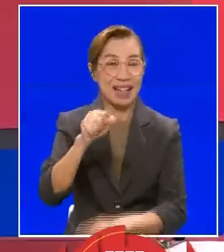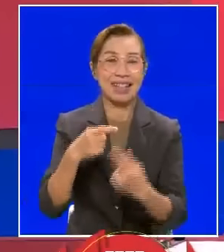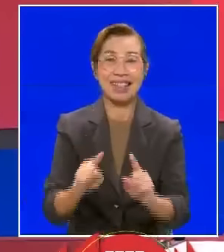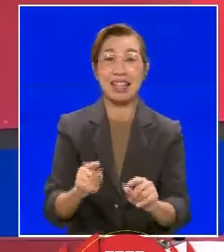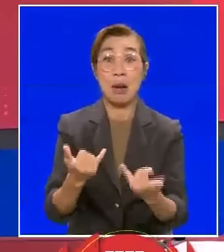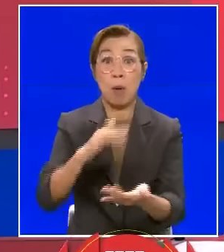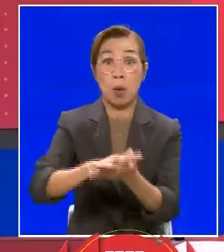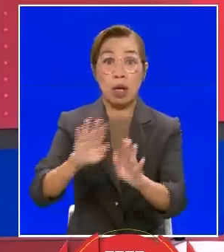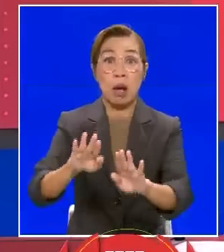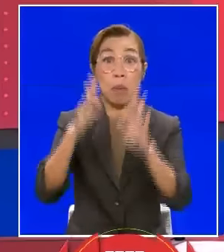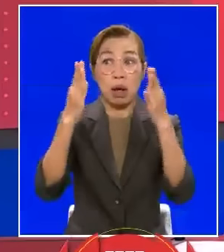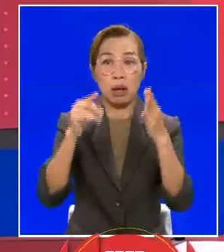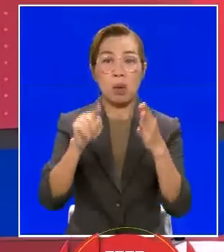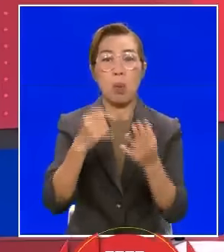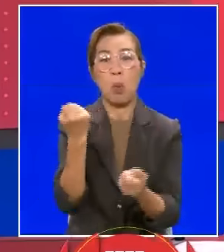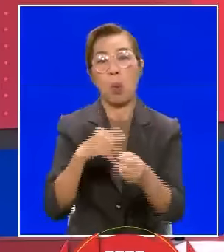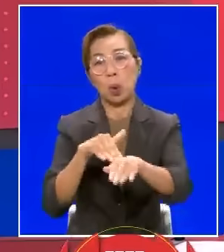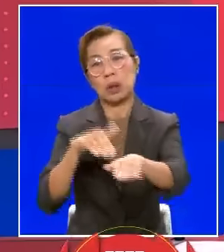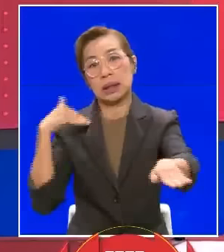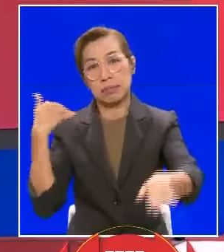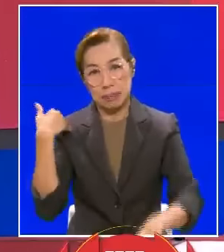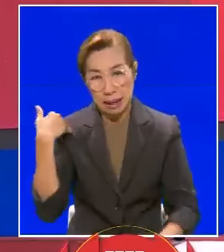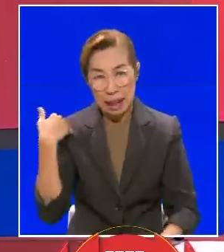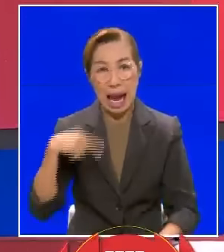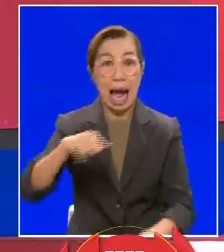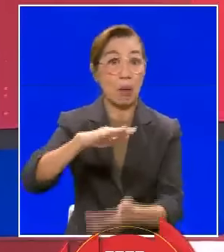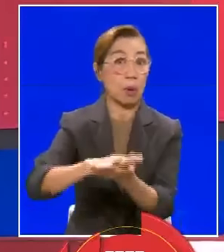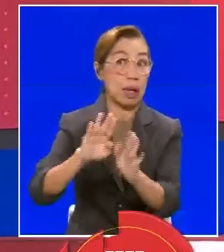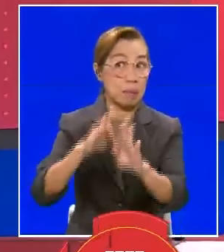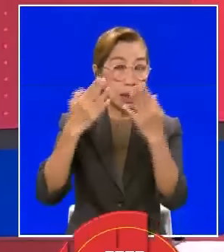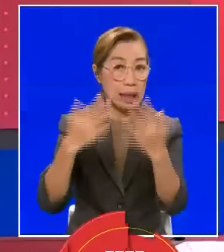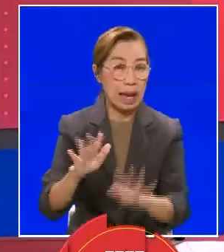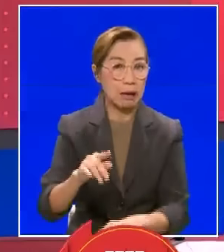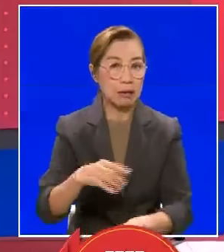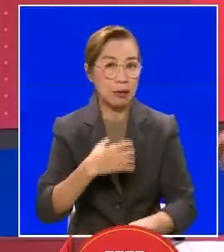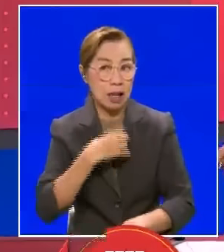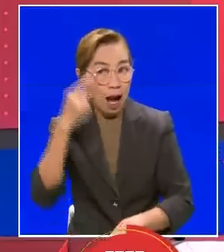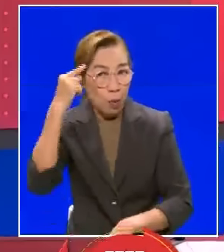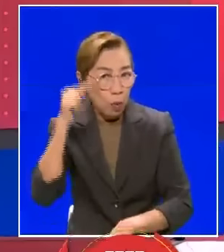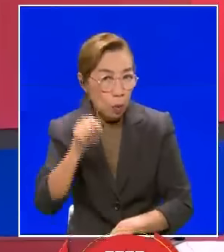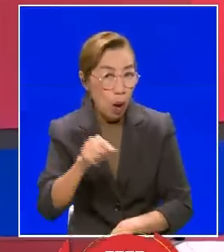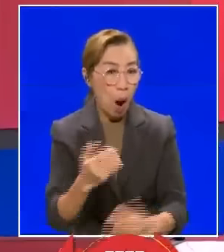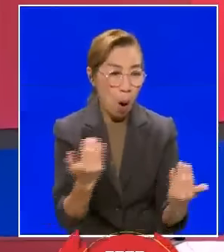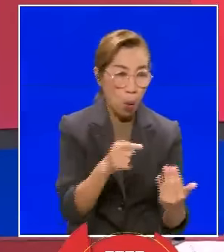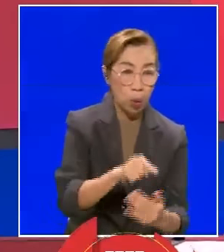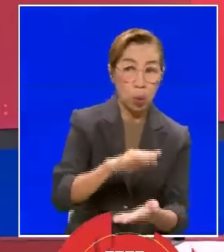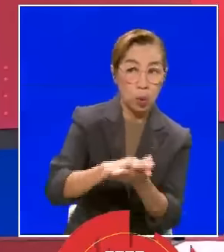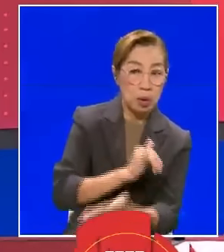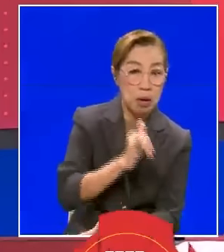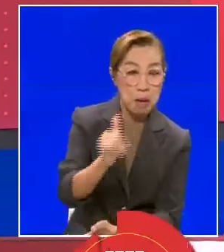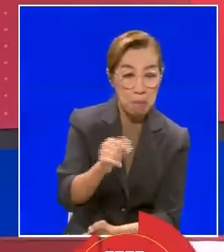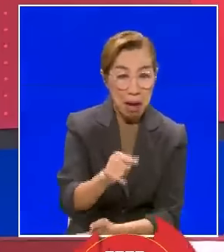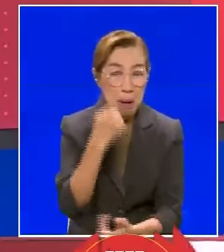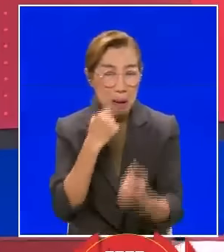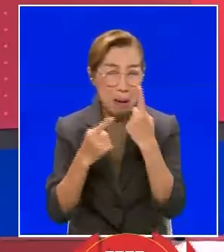ติดแน่นอนแต่ทีนี้พอเปิดปุ๊บมันก็ต้องมีประเภทแบบเป็นยังไงบรรยากาศวันแรก สิ่งจูงใจ ลูกหลานไปโรงเรียนร้องห่มร้อง